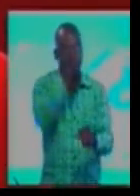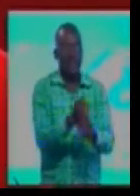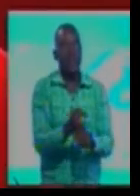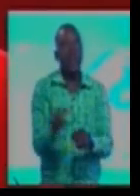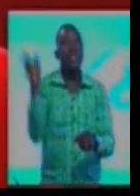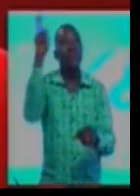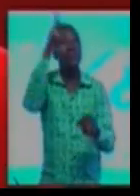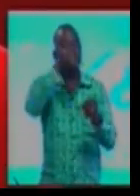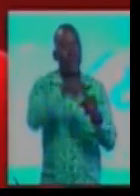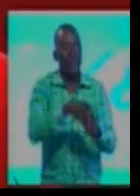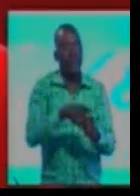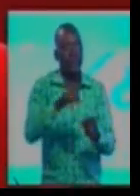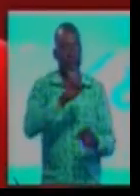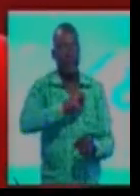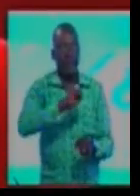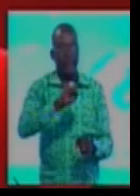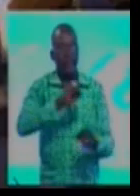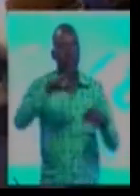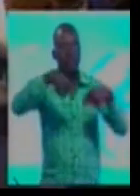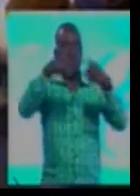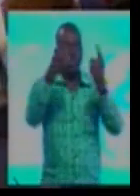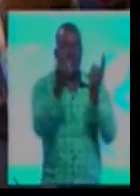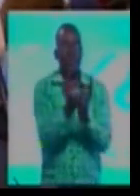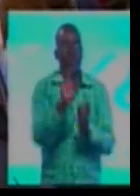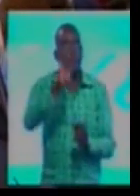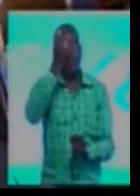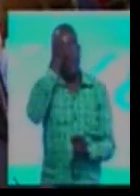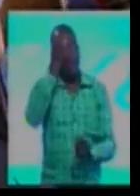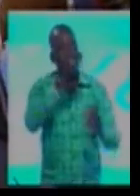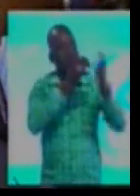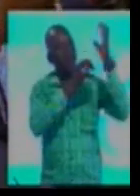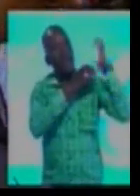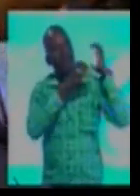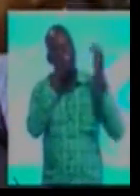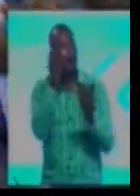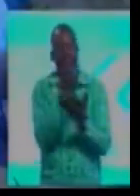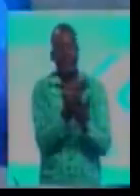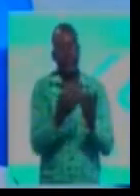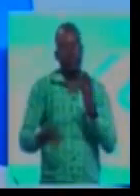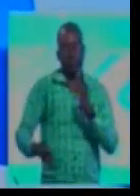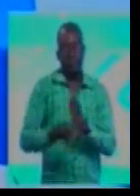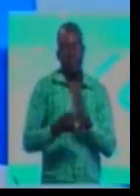à la performance globale du ministère en charge des finances et de l'économie.